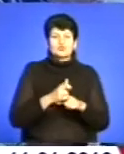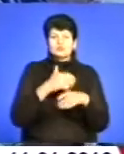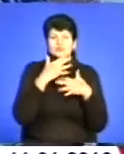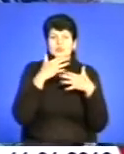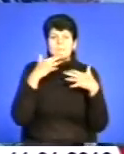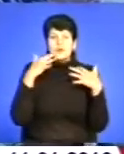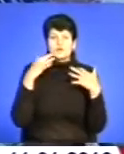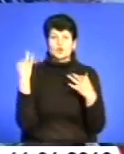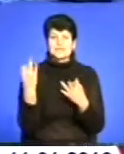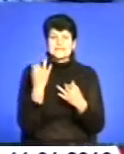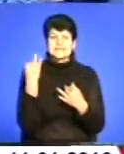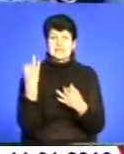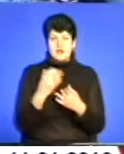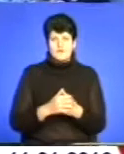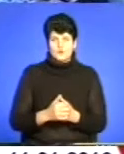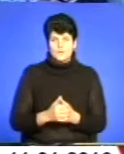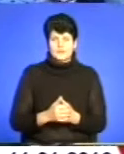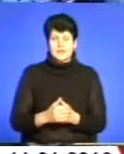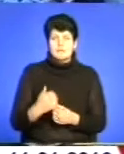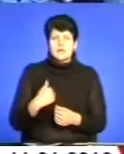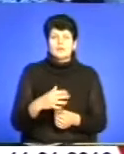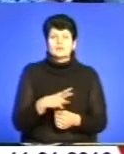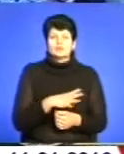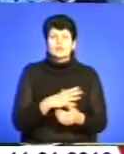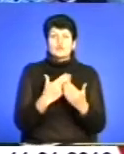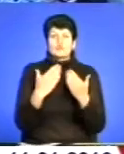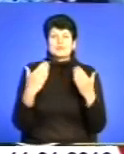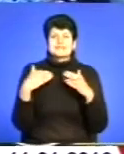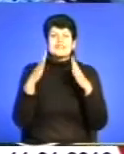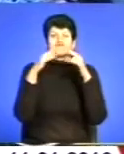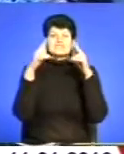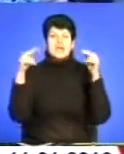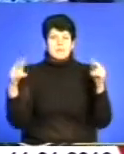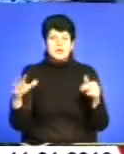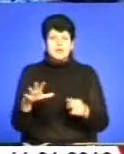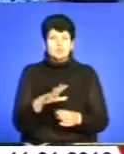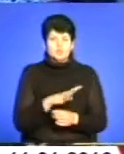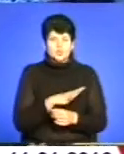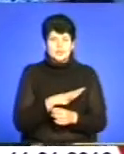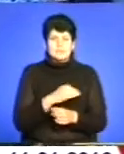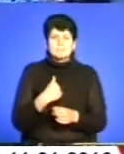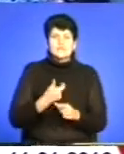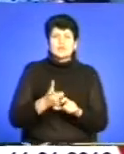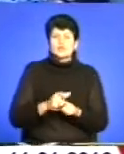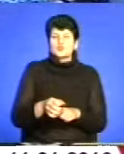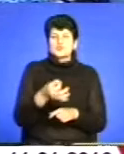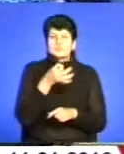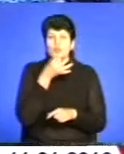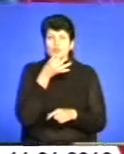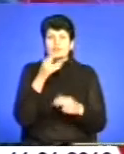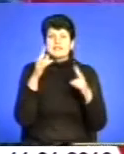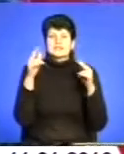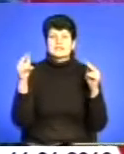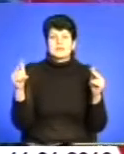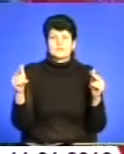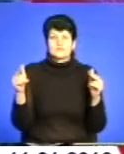чого цікавого. Ми були в музеї, в замках ми були. Мені дуже подобалось в замці.